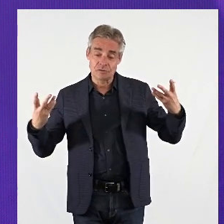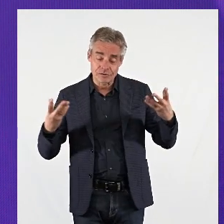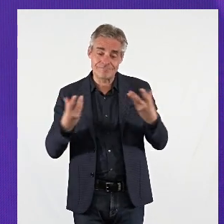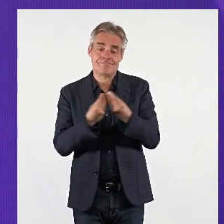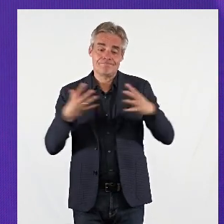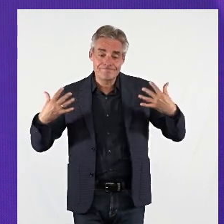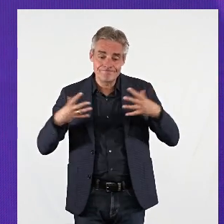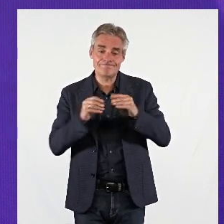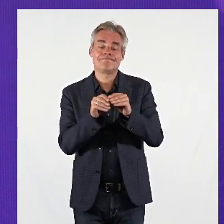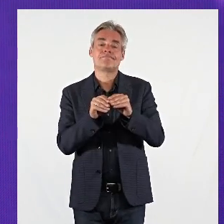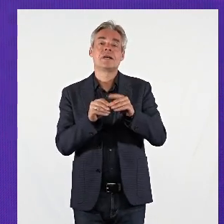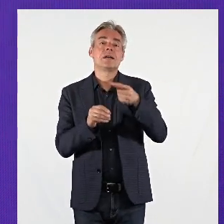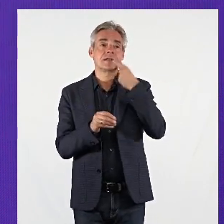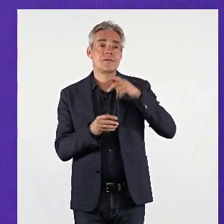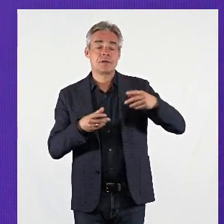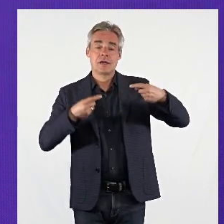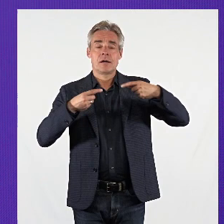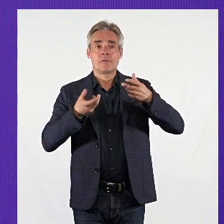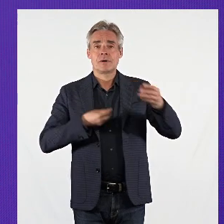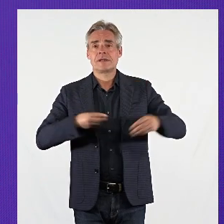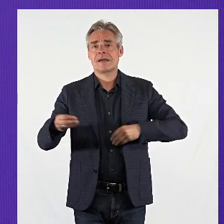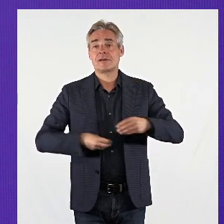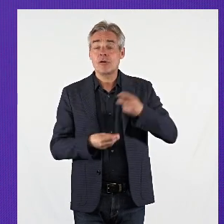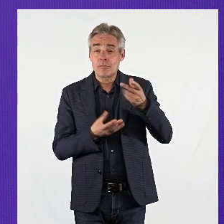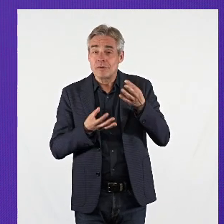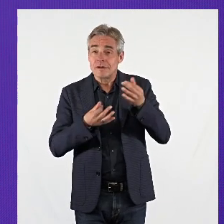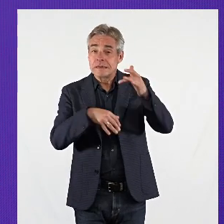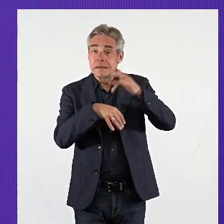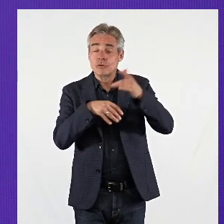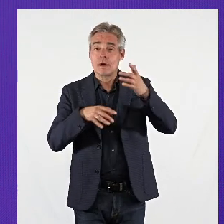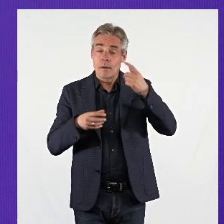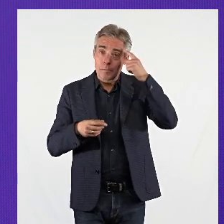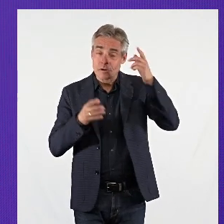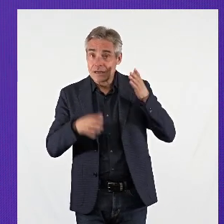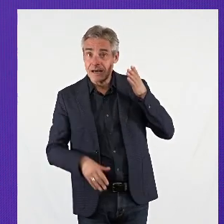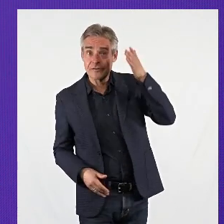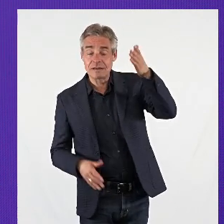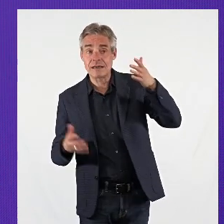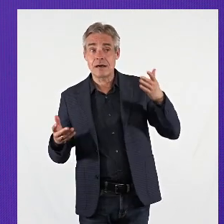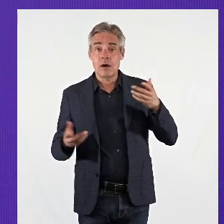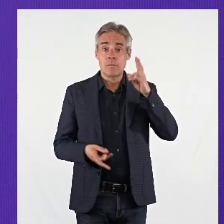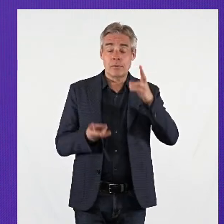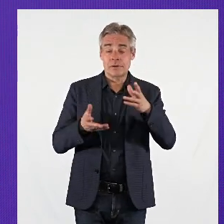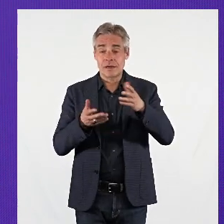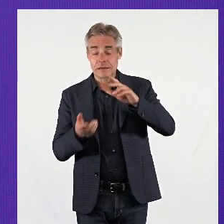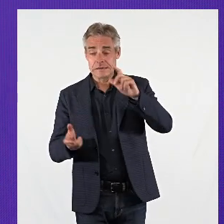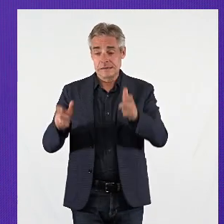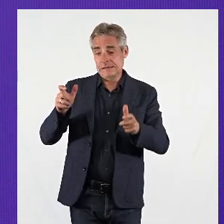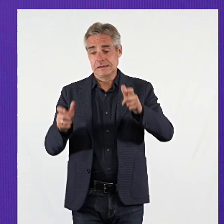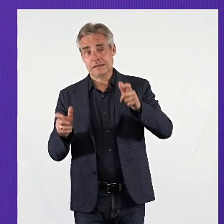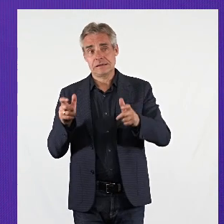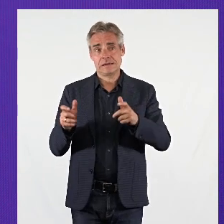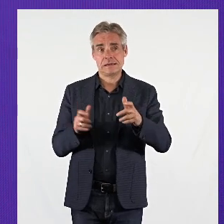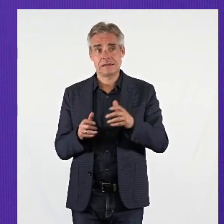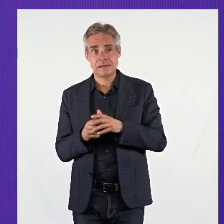qui appelle de la part des dirigeants, ce qu'il y a de plus délicat, c'est de savoir penser l'avenir, y compris en bousculant